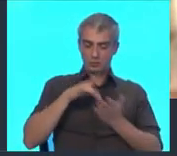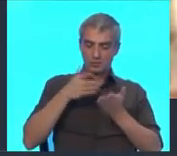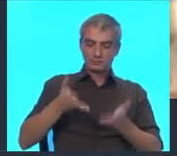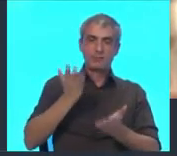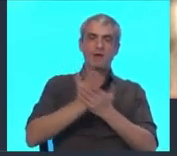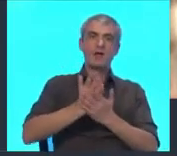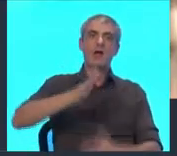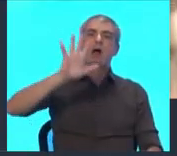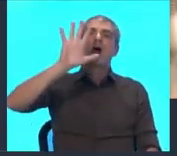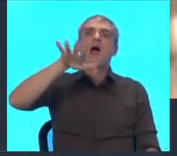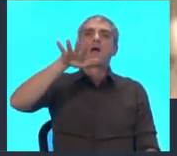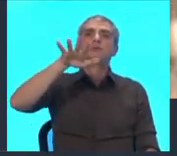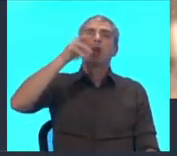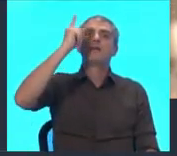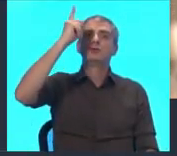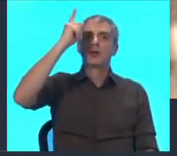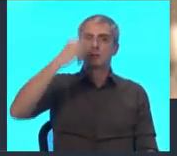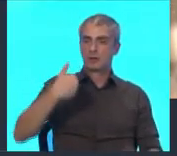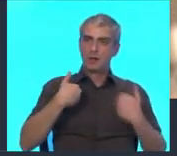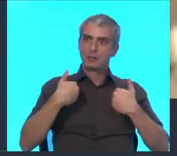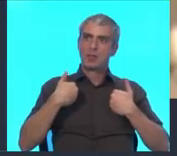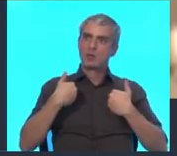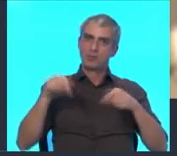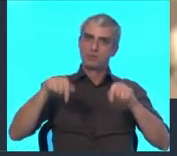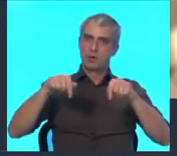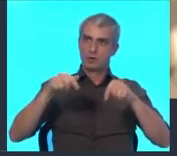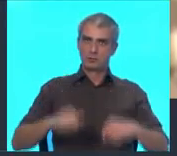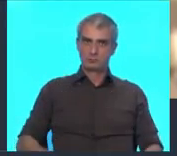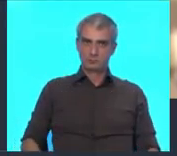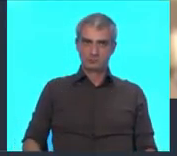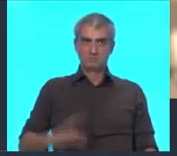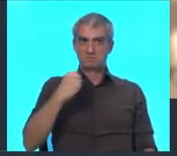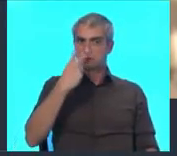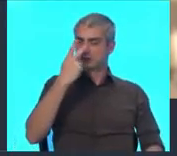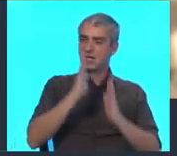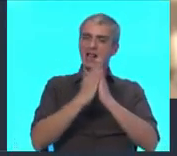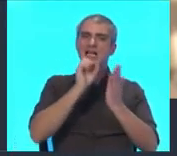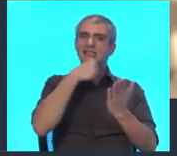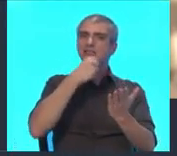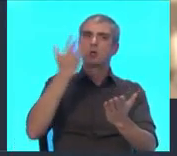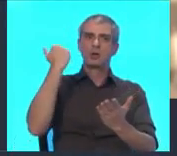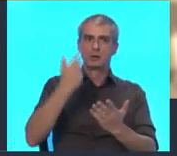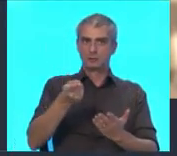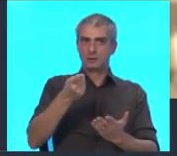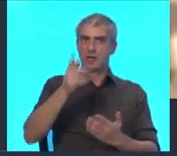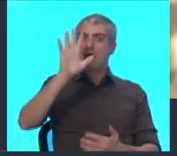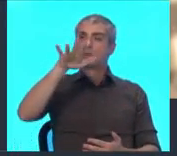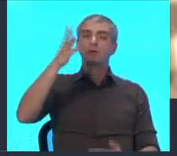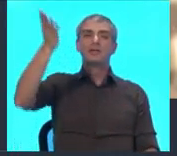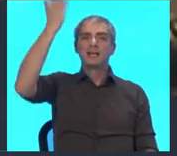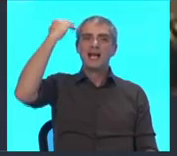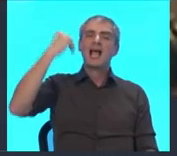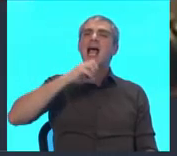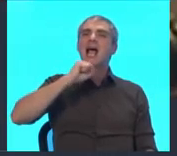5000 سنه او يزيد نعم اذا اردنا ان ندخل في التاريخ نتحدث عن 5000